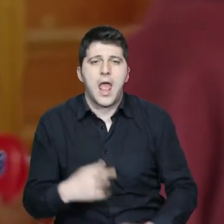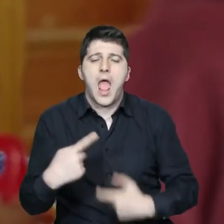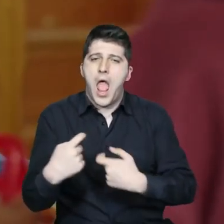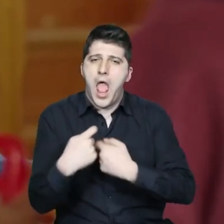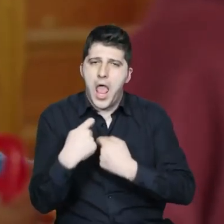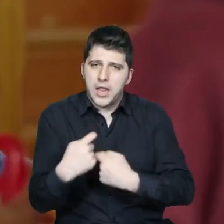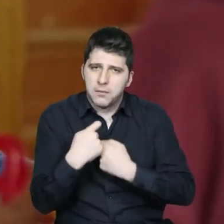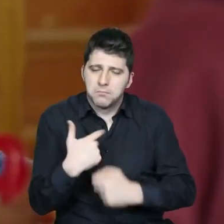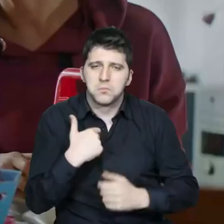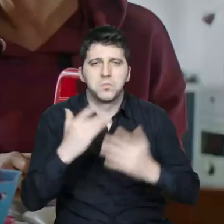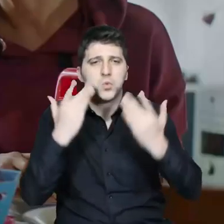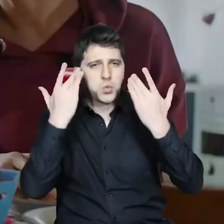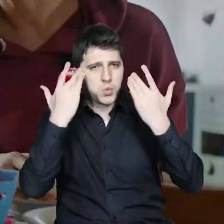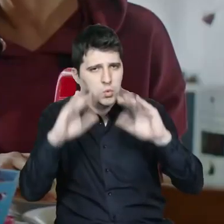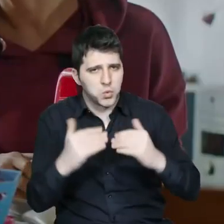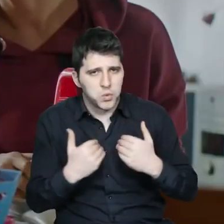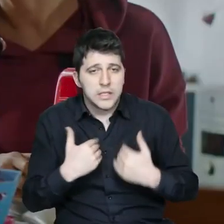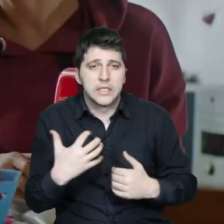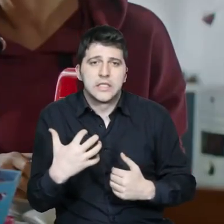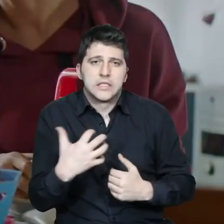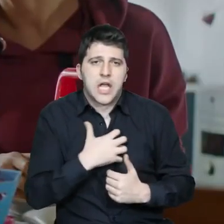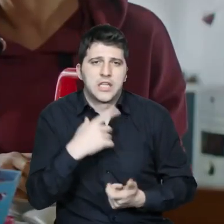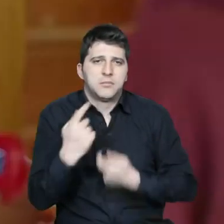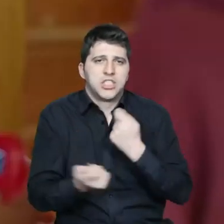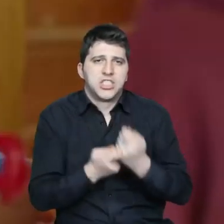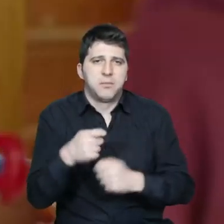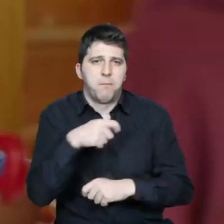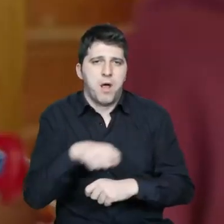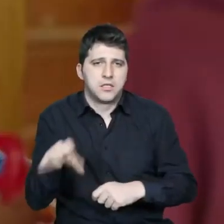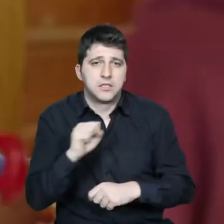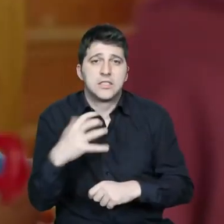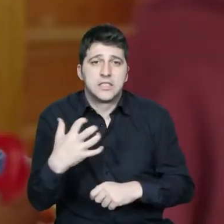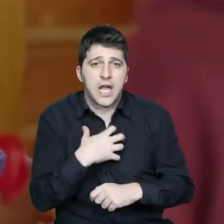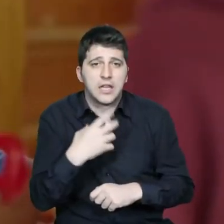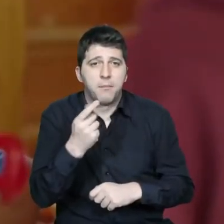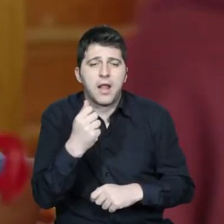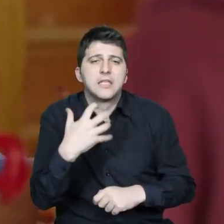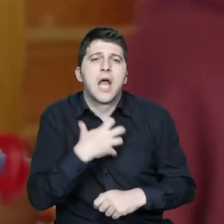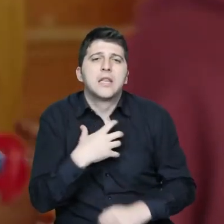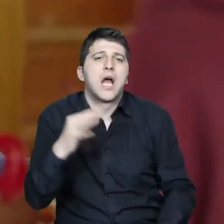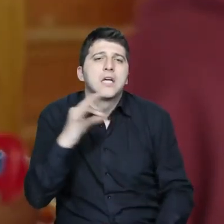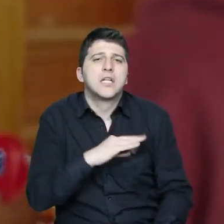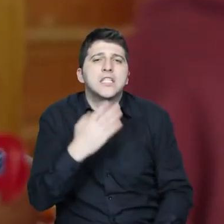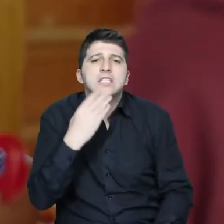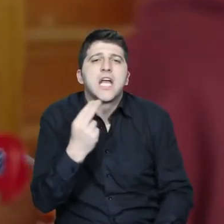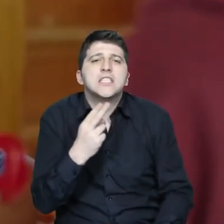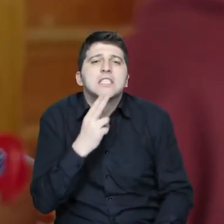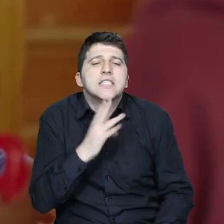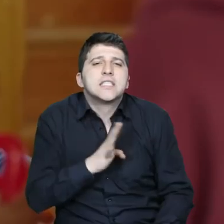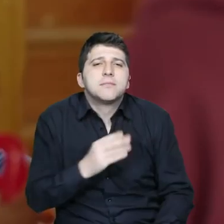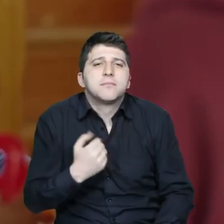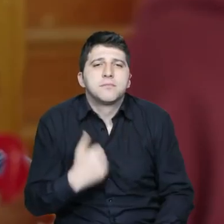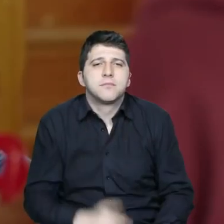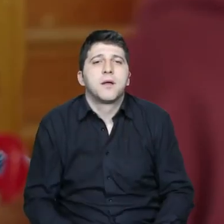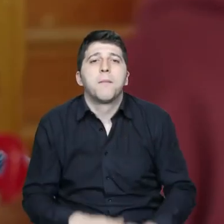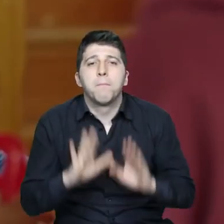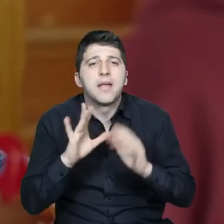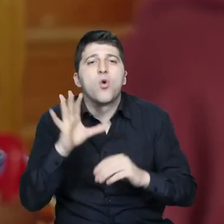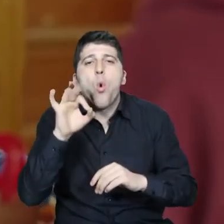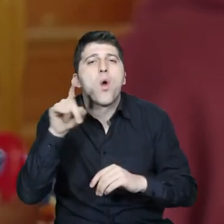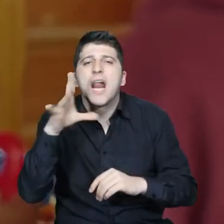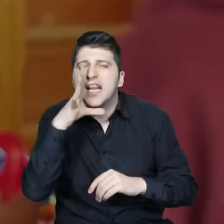eğitimli, kültürlü, kendi ayakları üzerinde duran, kendi parasını kendi kazanan genç bir kızım. Peki ya